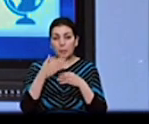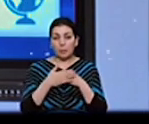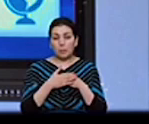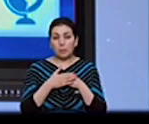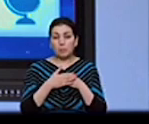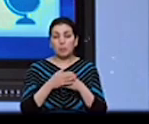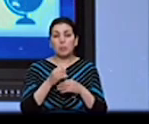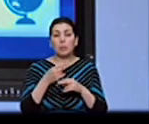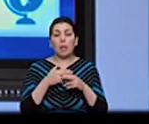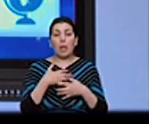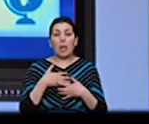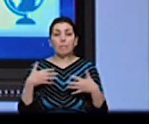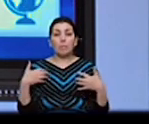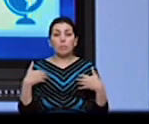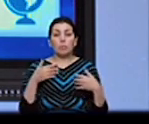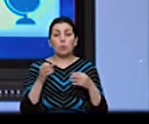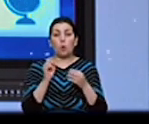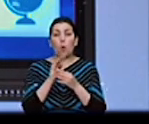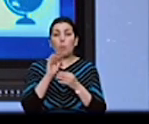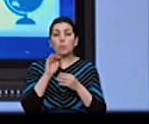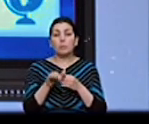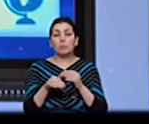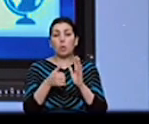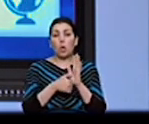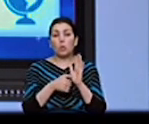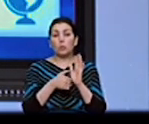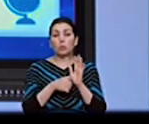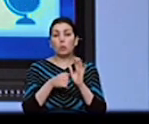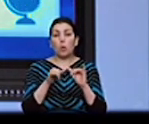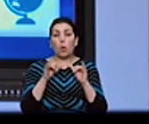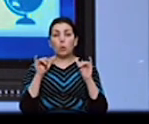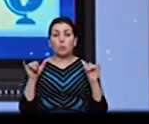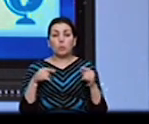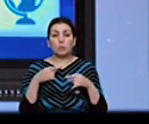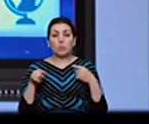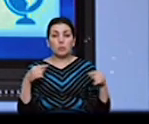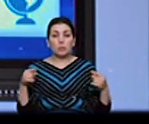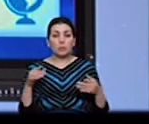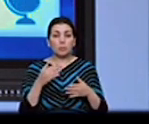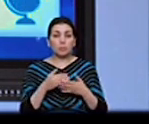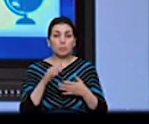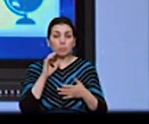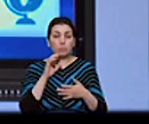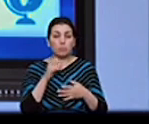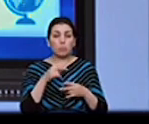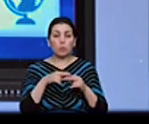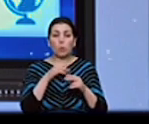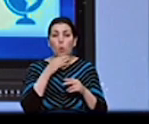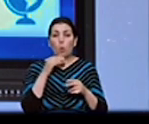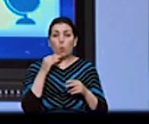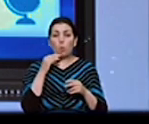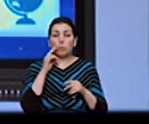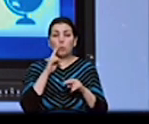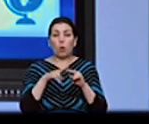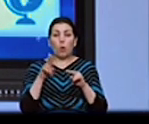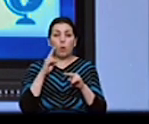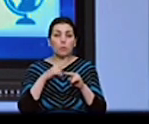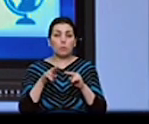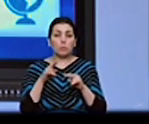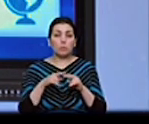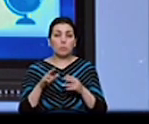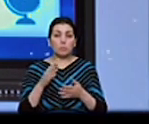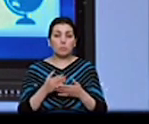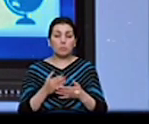turi, hayvonlarning 15600 dan ortiq turi mavjud. Lekin ularning ko'pchiligi yo'qolib